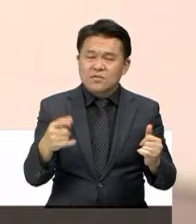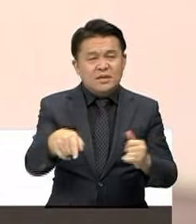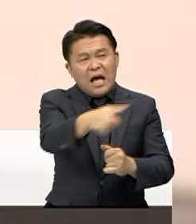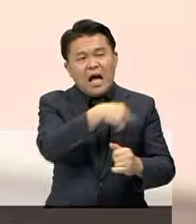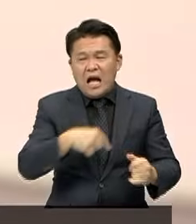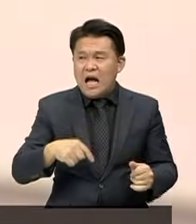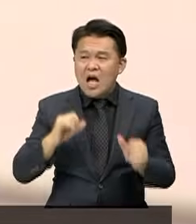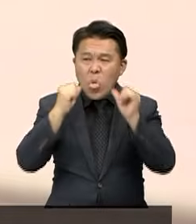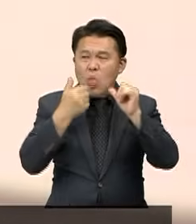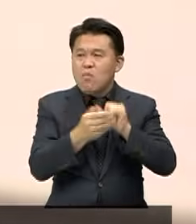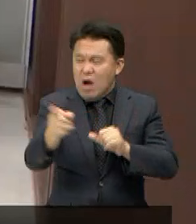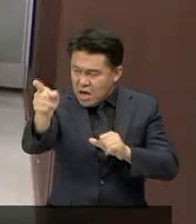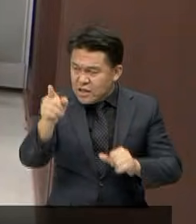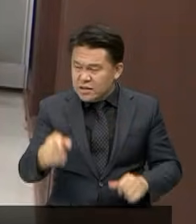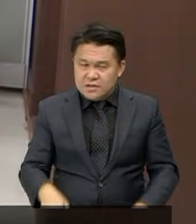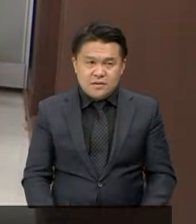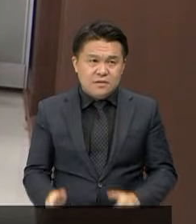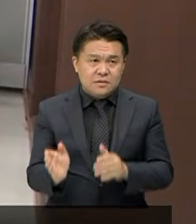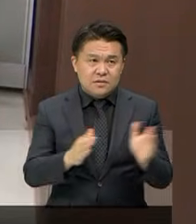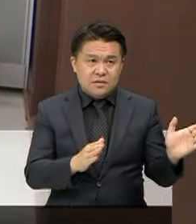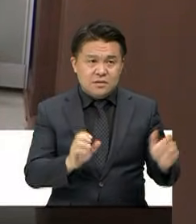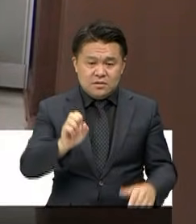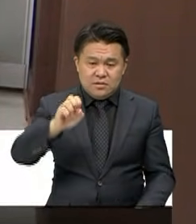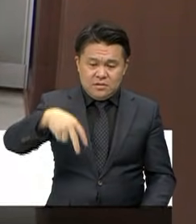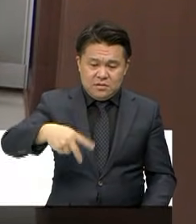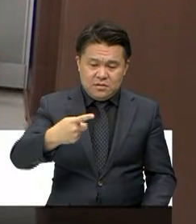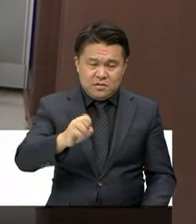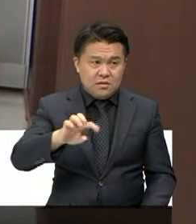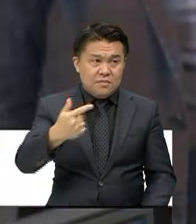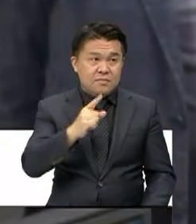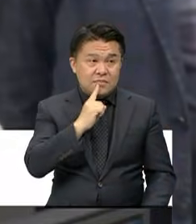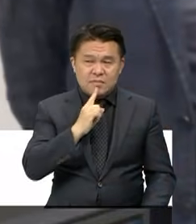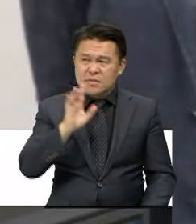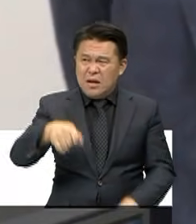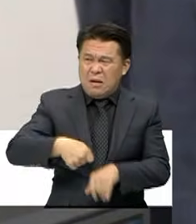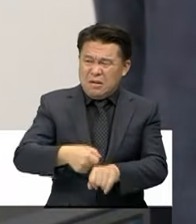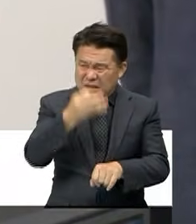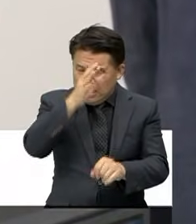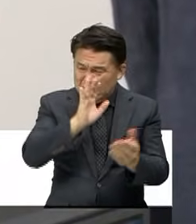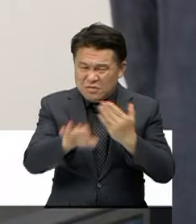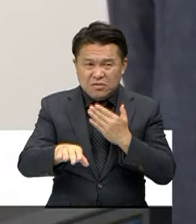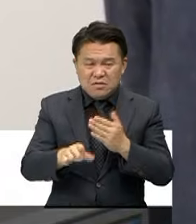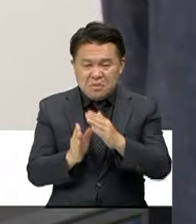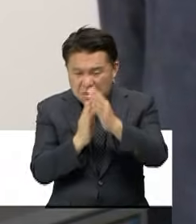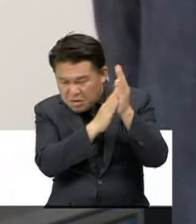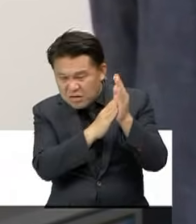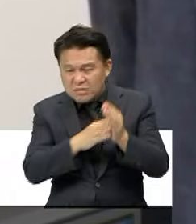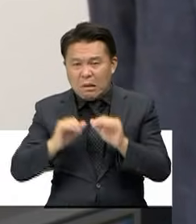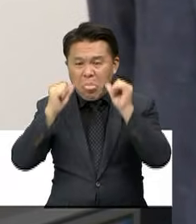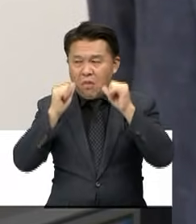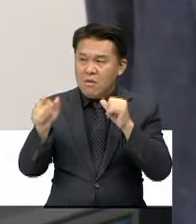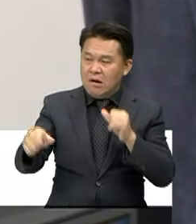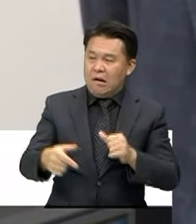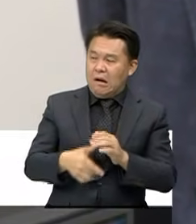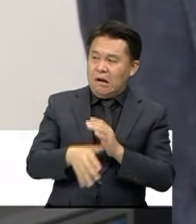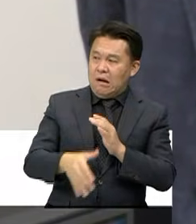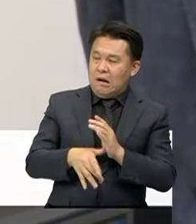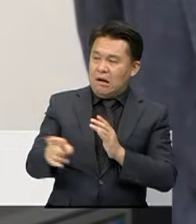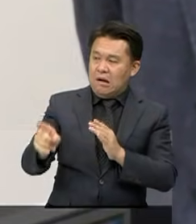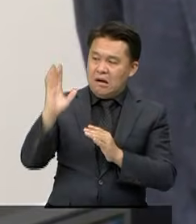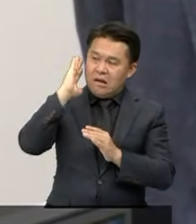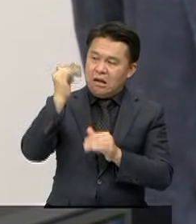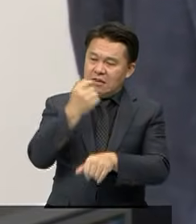우롱한 것이라고 쏘아붙였고 유승민 후보 캠프도 억지 사과하고 뒤로 조롱하는 기괴한 후보는 대통령 자격